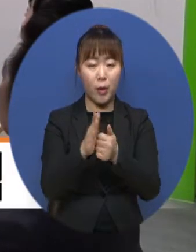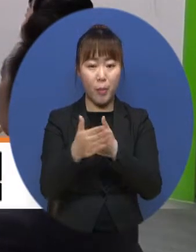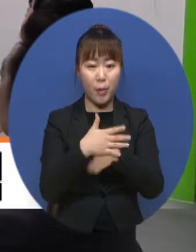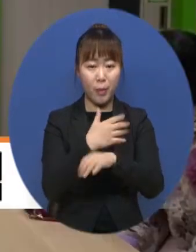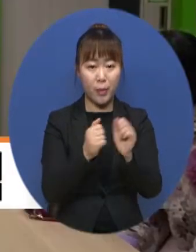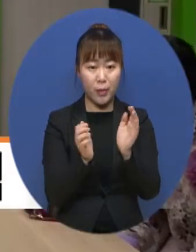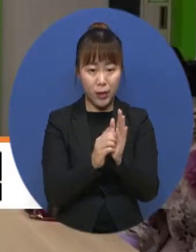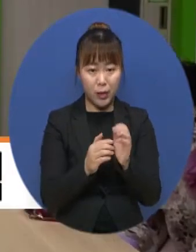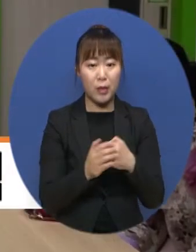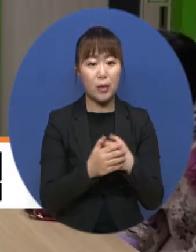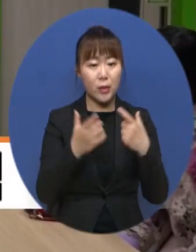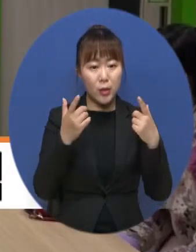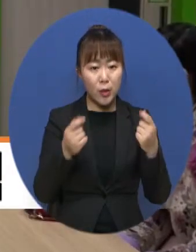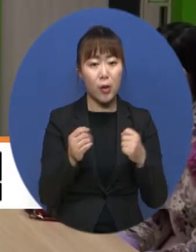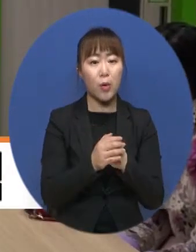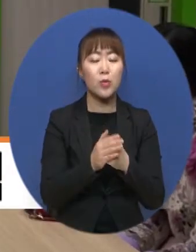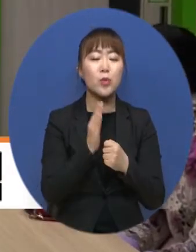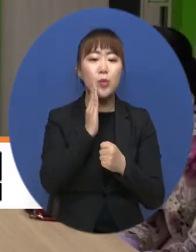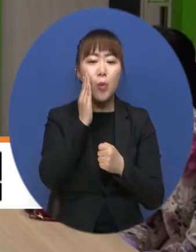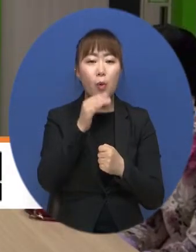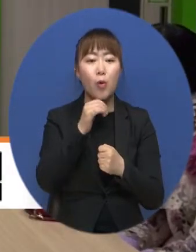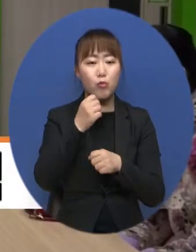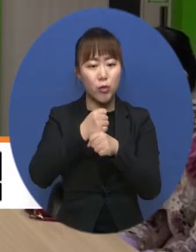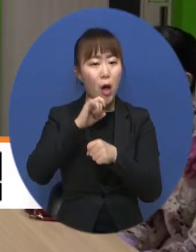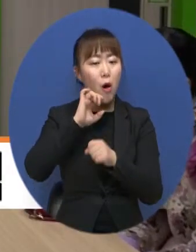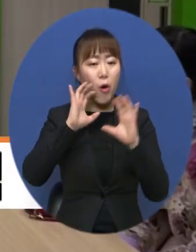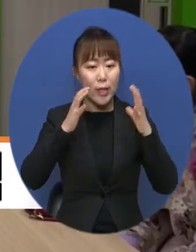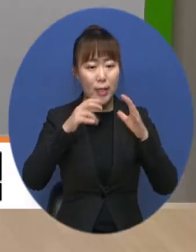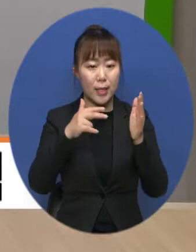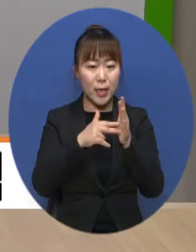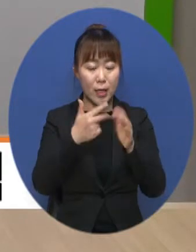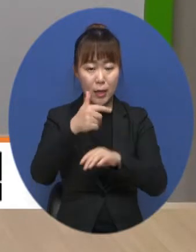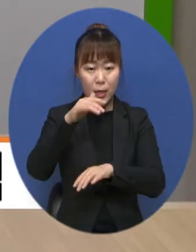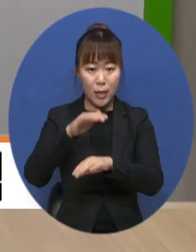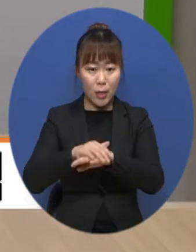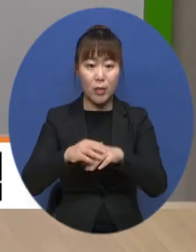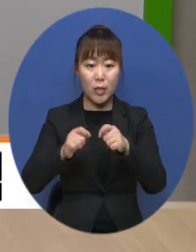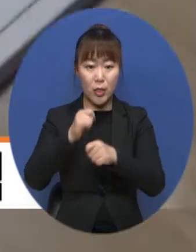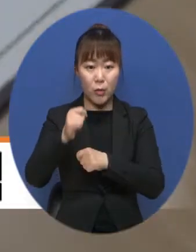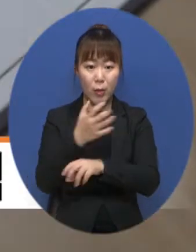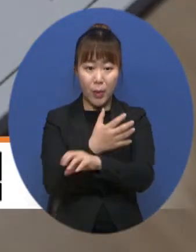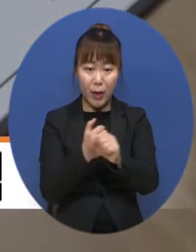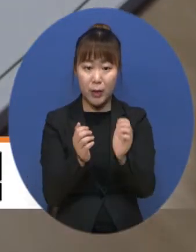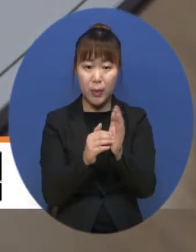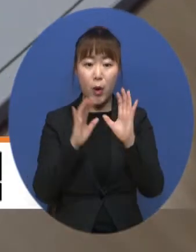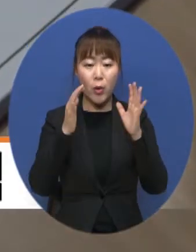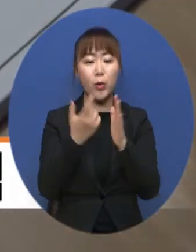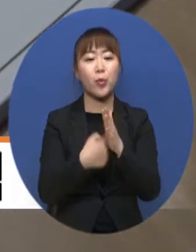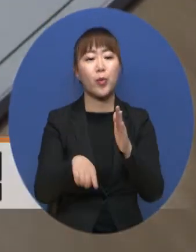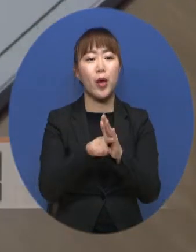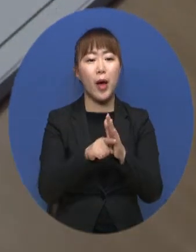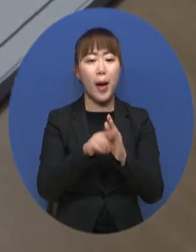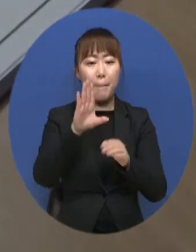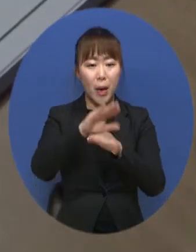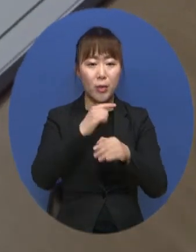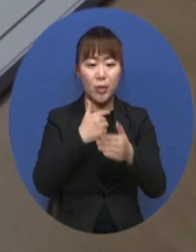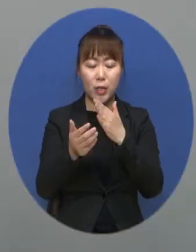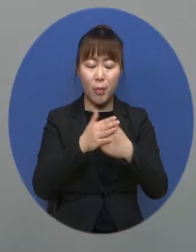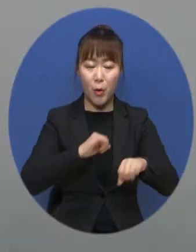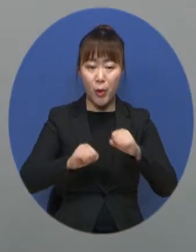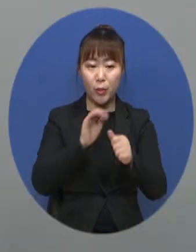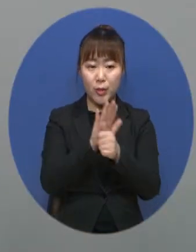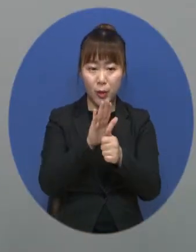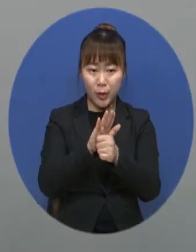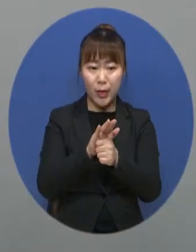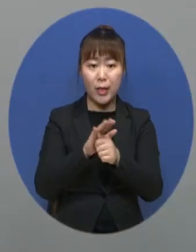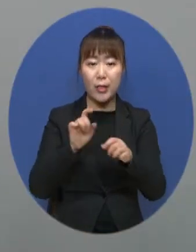복지TV 세종지사는 초록우산 어린이재단 대전지역본부와 협약을 통해 어린이들을 위한 방송체험 활동 지원과 자체